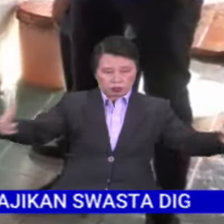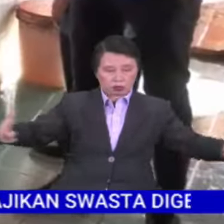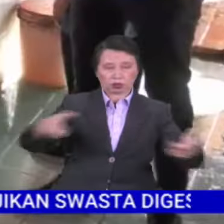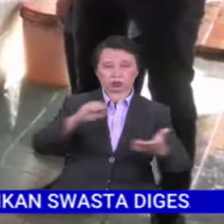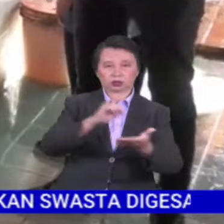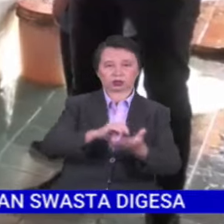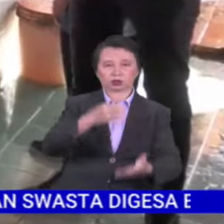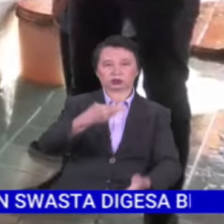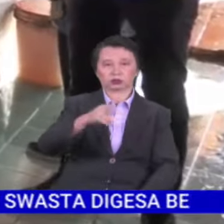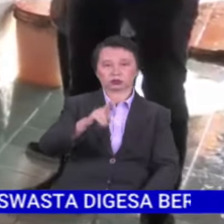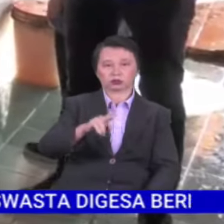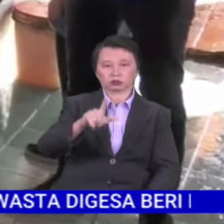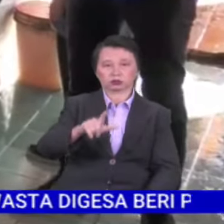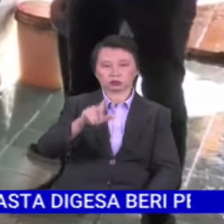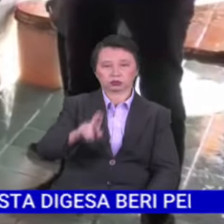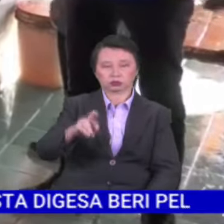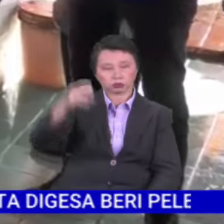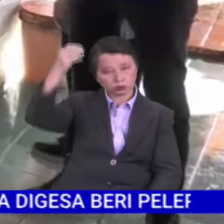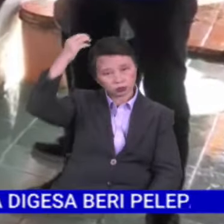Hulu Selangor.